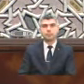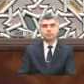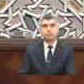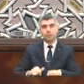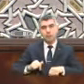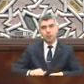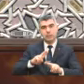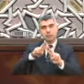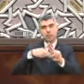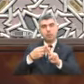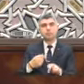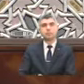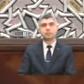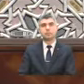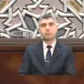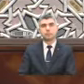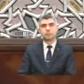تفضلوا سيد الوزير.